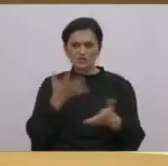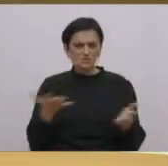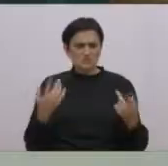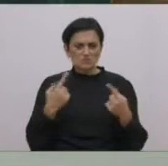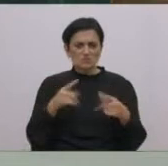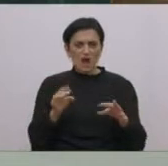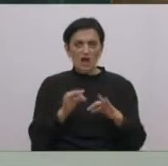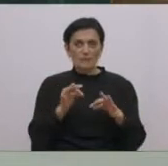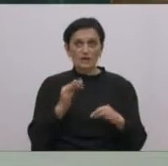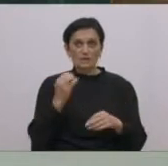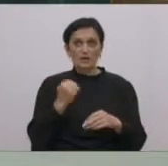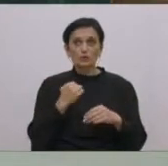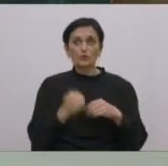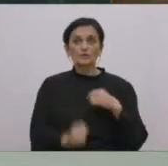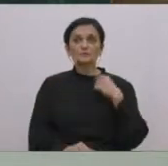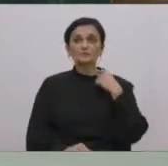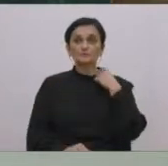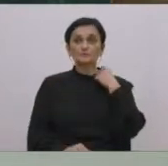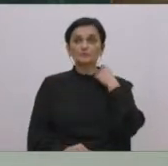დიდი მადლობა.